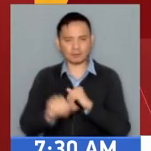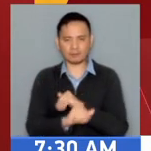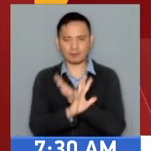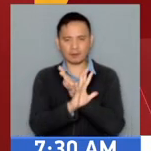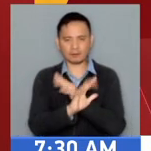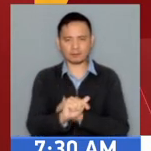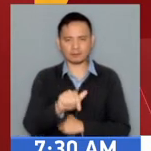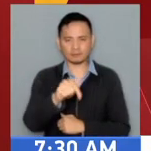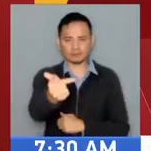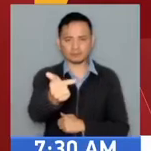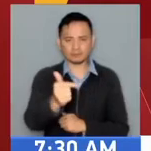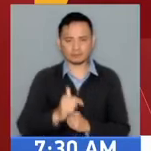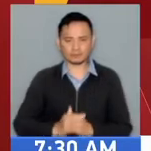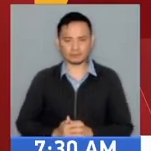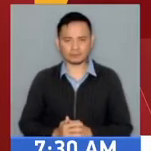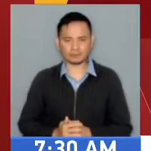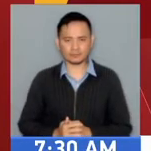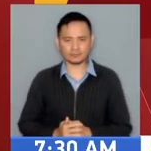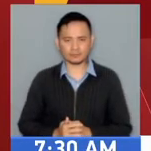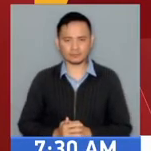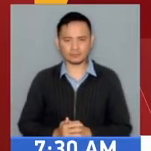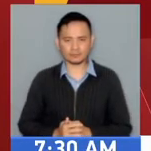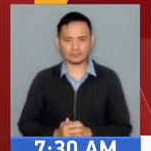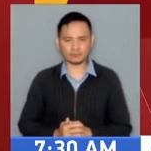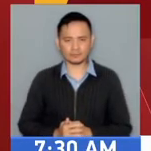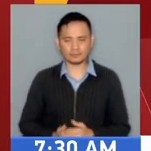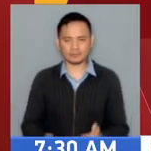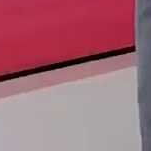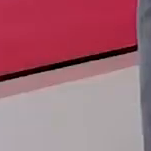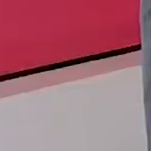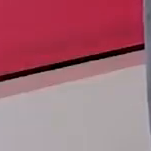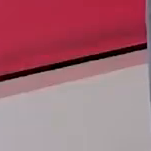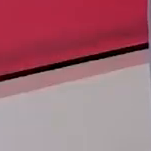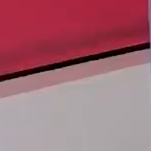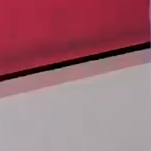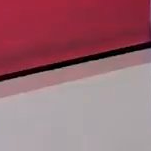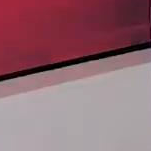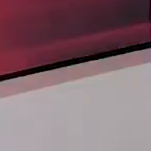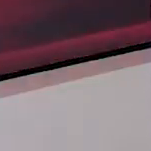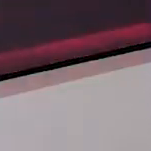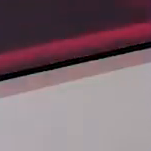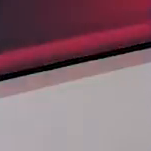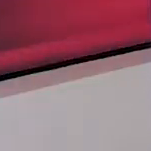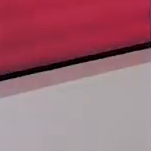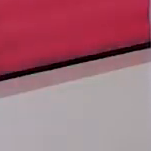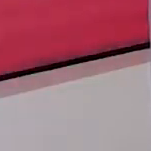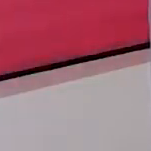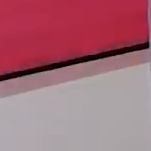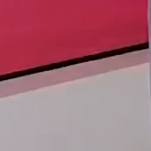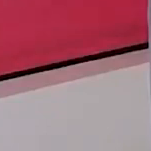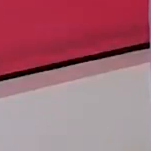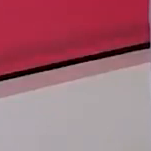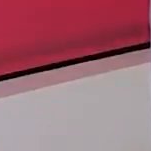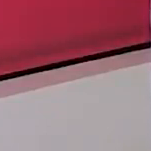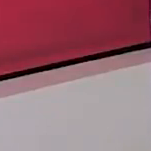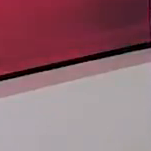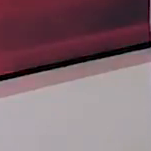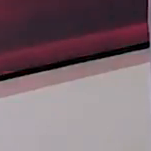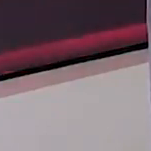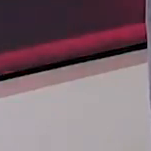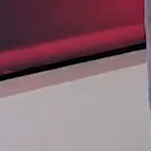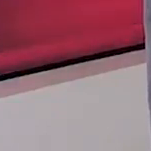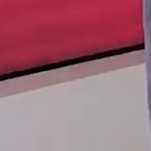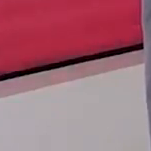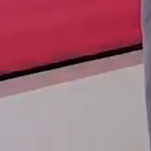Igan Maraming salamat Argil relator Igan mauna ka sa mga balita mag-subscribe